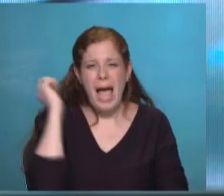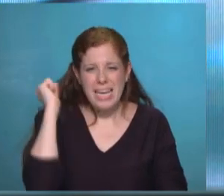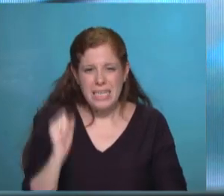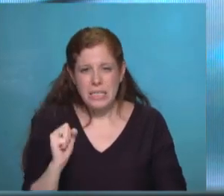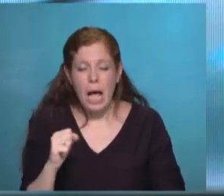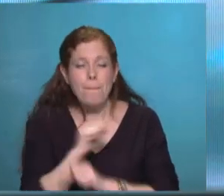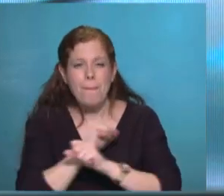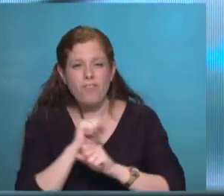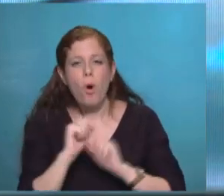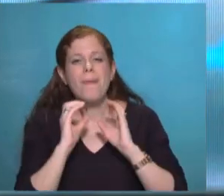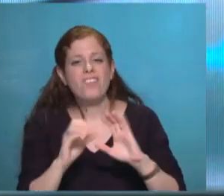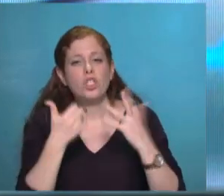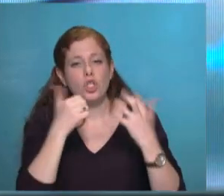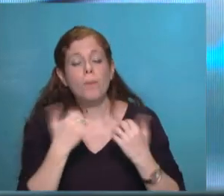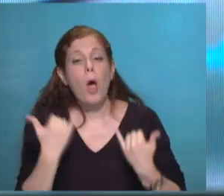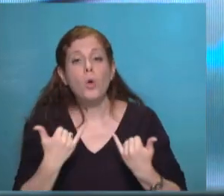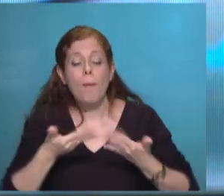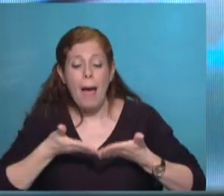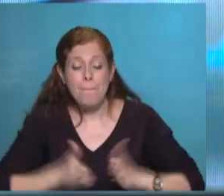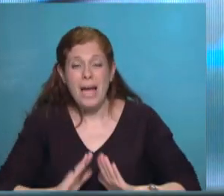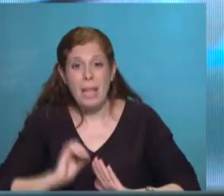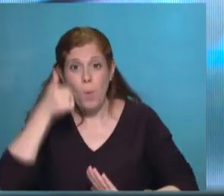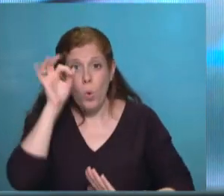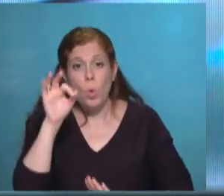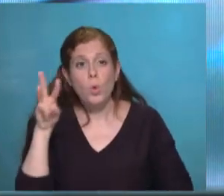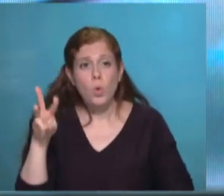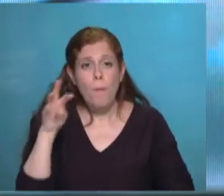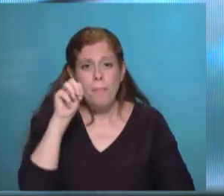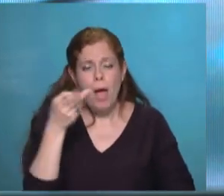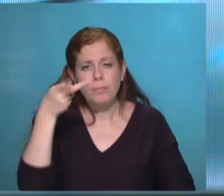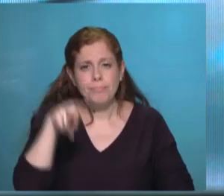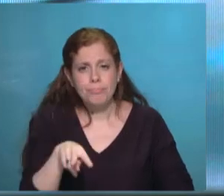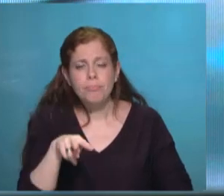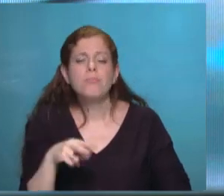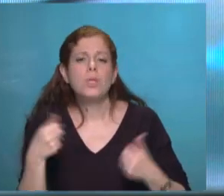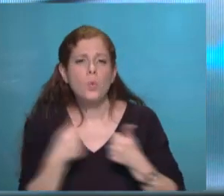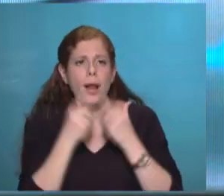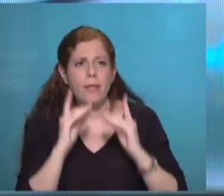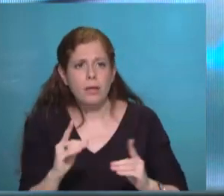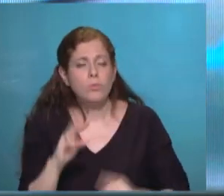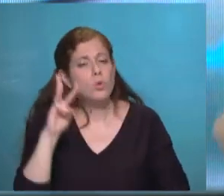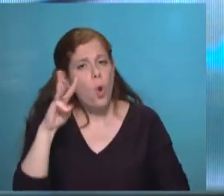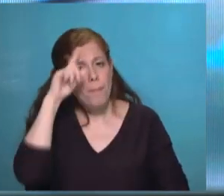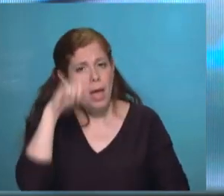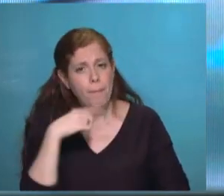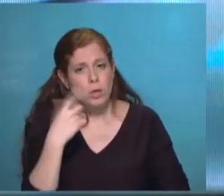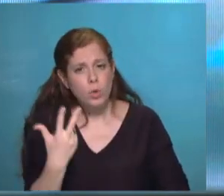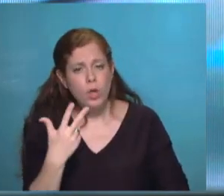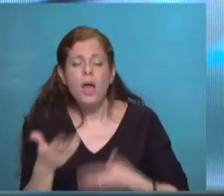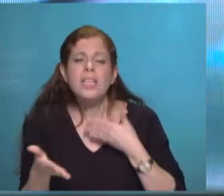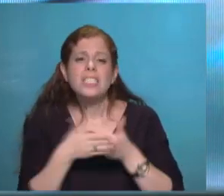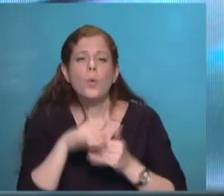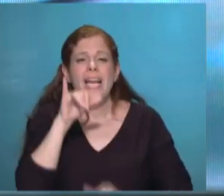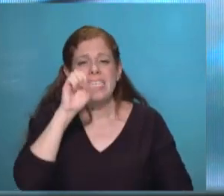60. היום נקבע מותו של בנו הבכור, שלומי מרק, בתאונת דרכים. שלומי, אב ל3, נשוי לעסקה שהיא ביתו